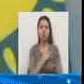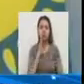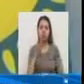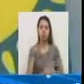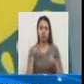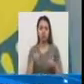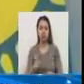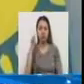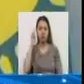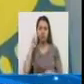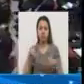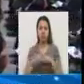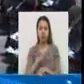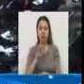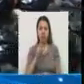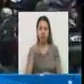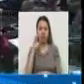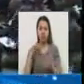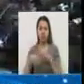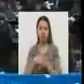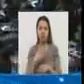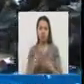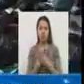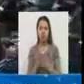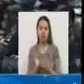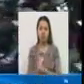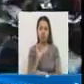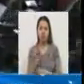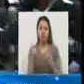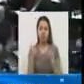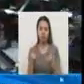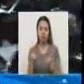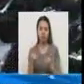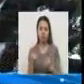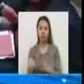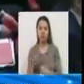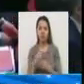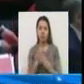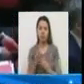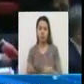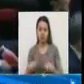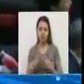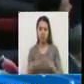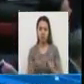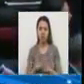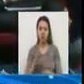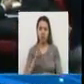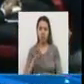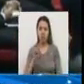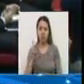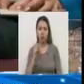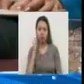келді. Қазақстан ауған халқына гуманитарлық көмек жіберді. Қара құрлық елдеріне қол ұшын созды. Сөйтіп қаңтарының бірінен